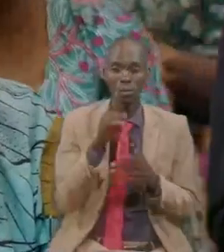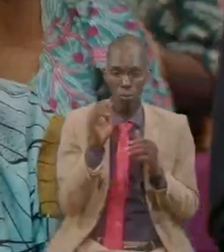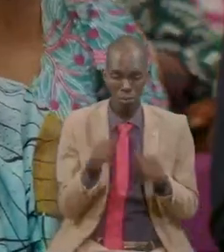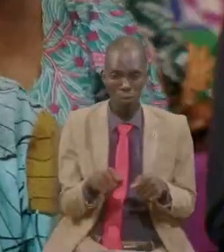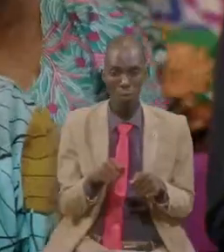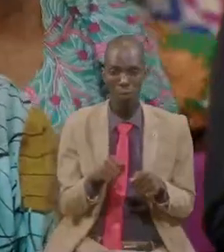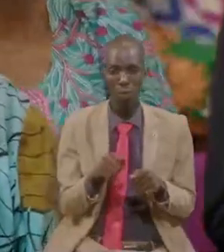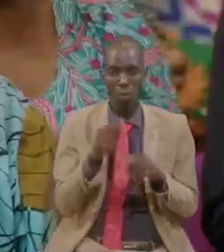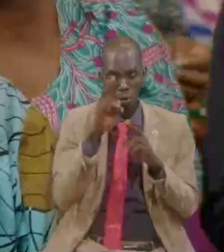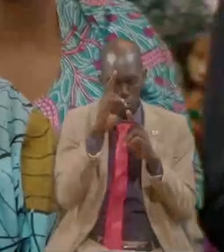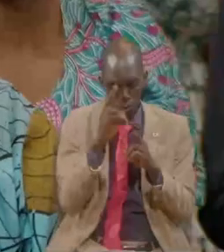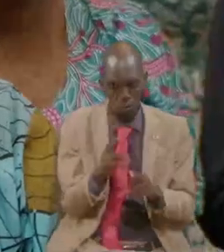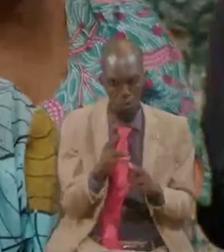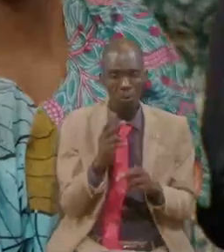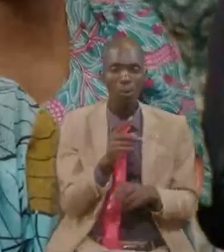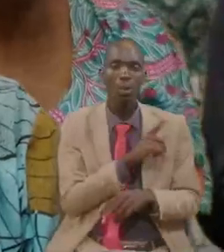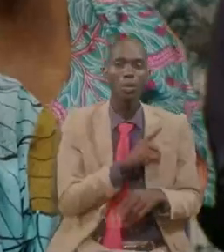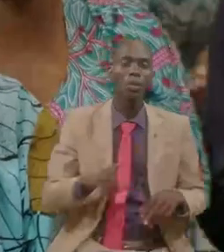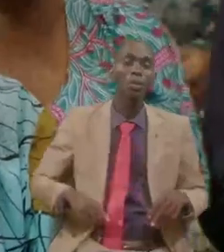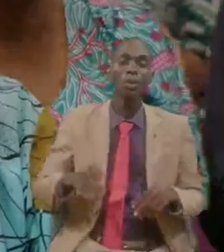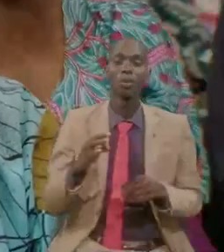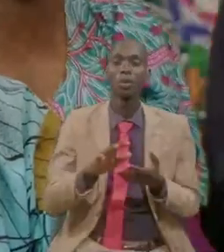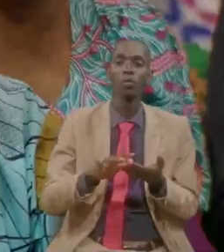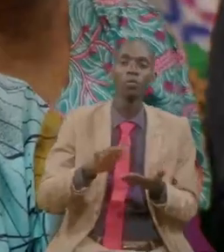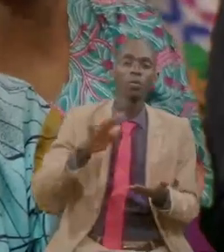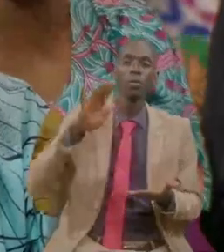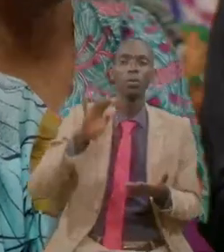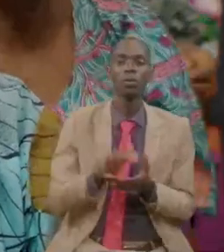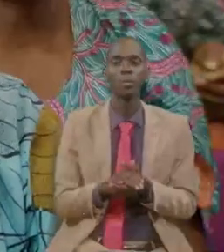honorer le Seigneur de gloire